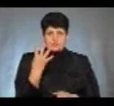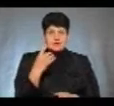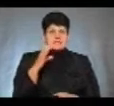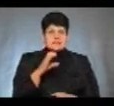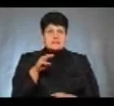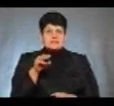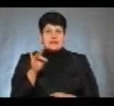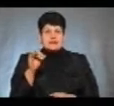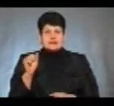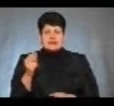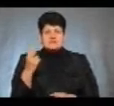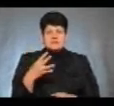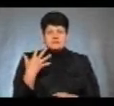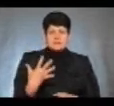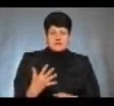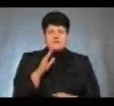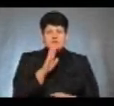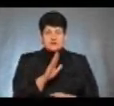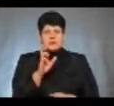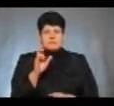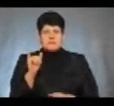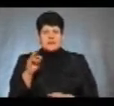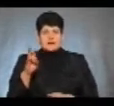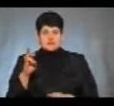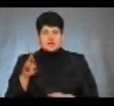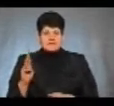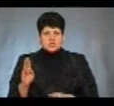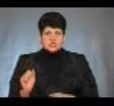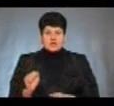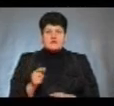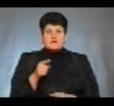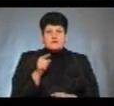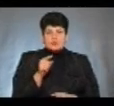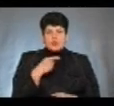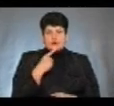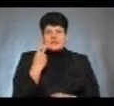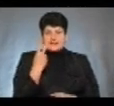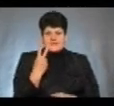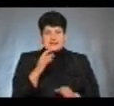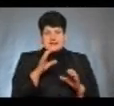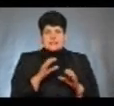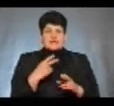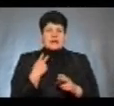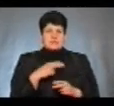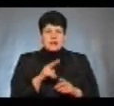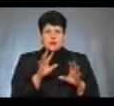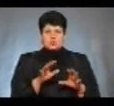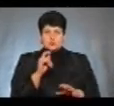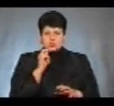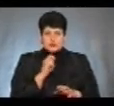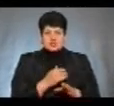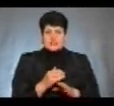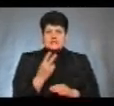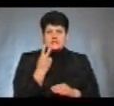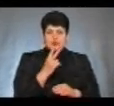Сергія Терендеха та 25-річного Володимира Біляшевича. Сергію Терендеху інкримінують 2 статті Кримінального кодексу України, частину